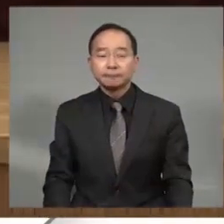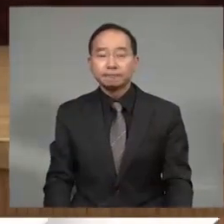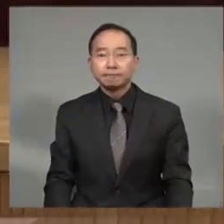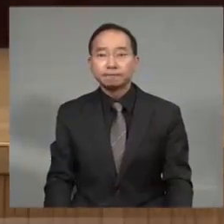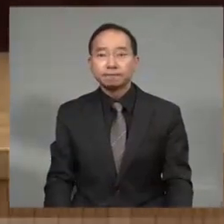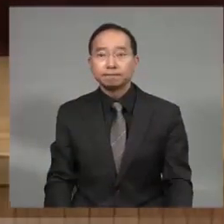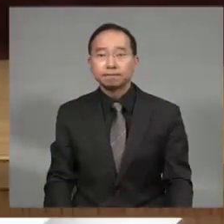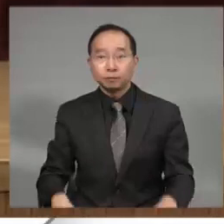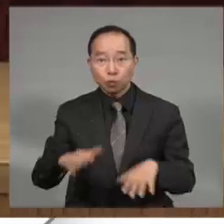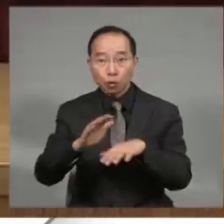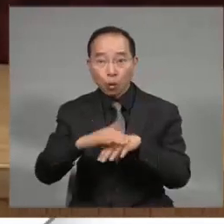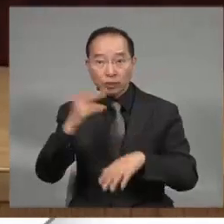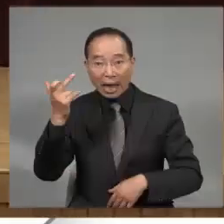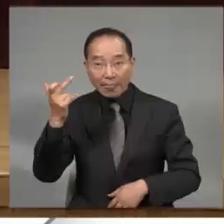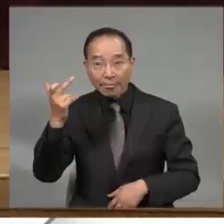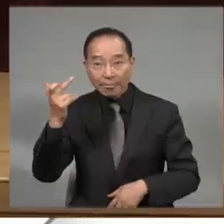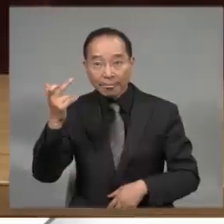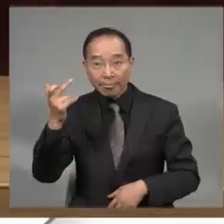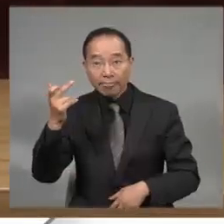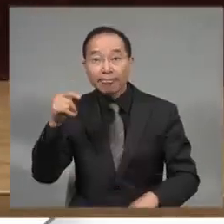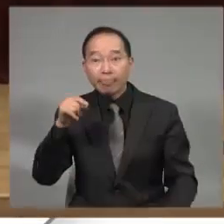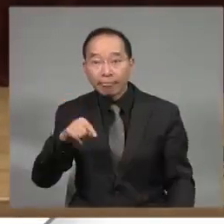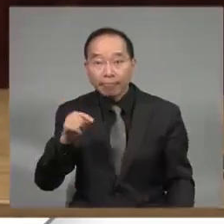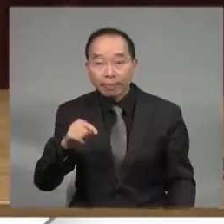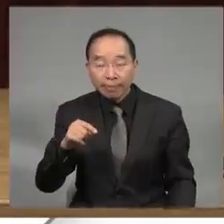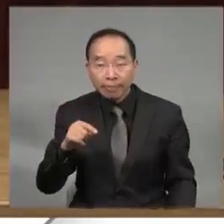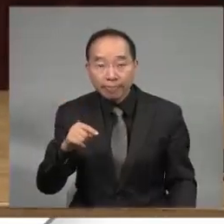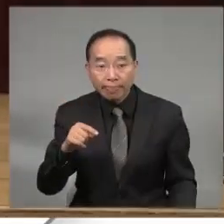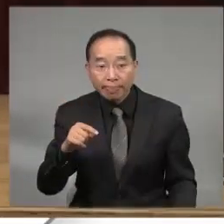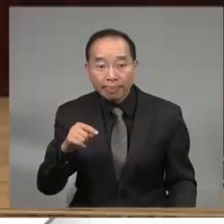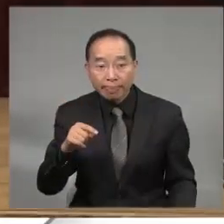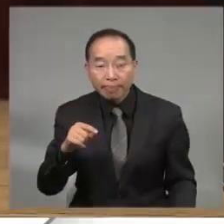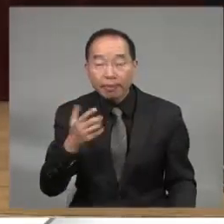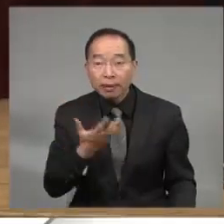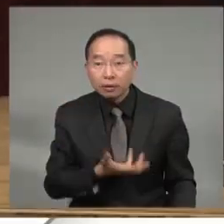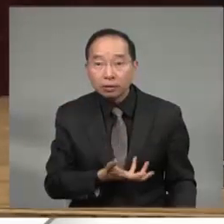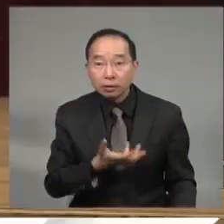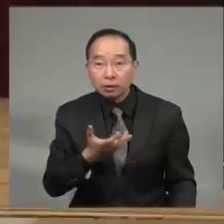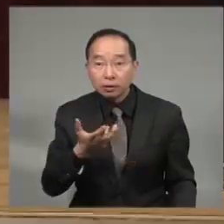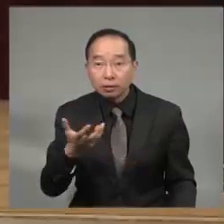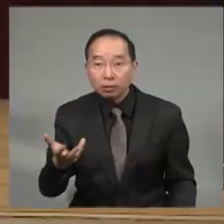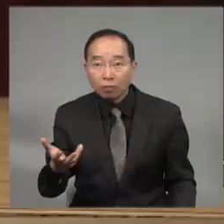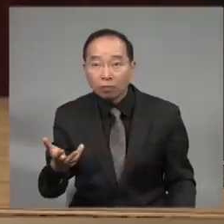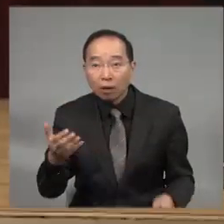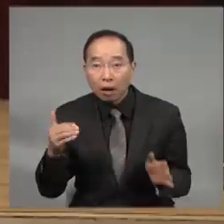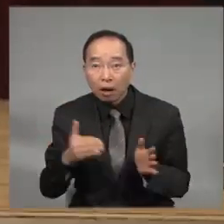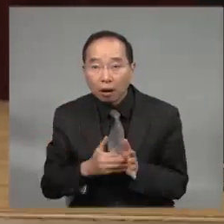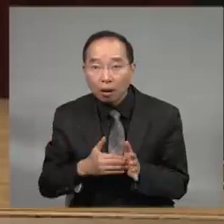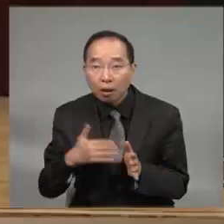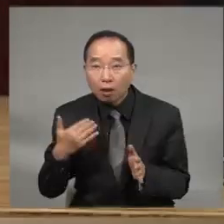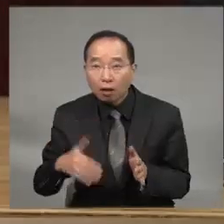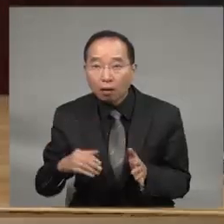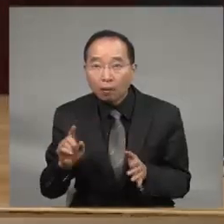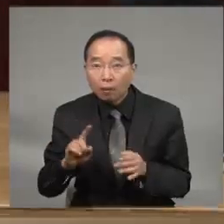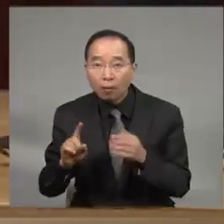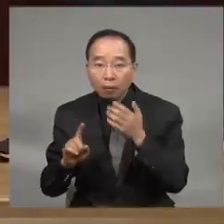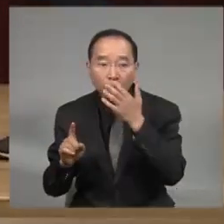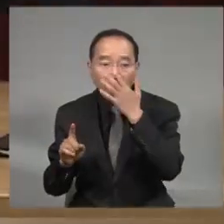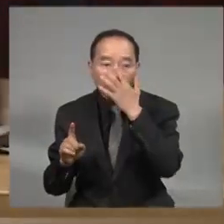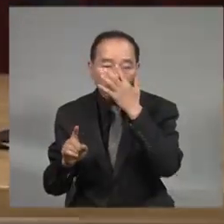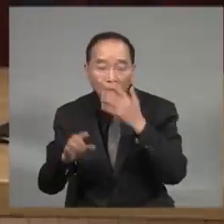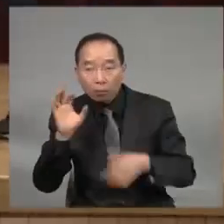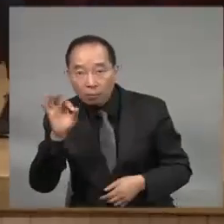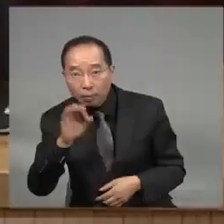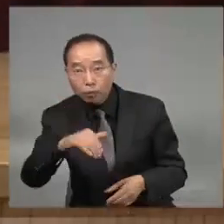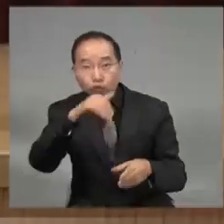네, 논산 같은 경우에는 지금 이동을 하신 건가요? 어떤 투표하는 곳에 이제 3개 정도가 보이는데